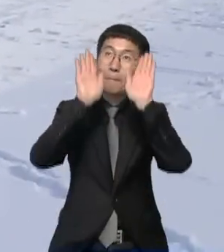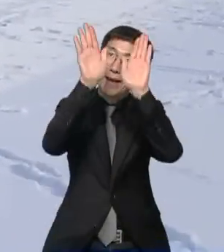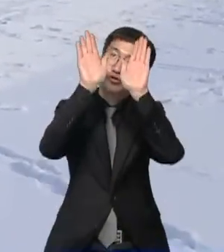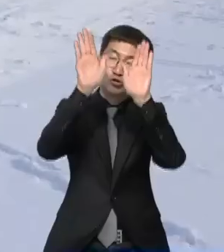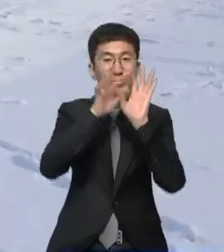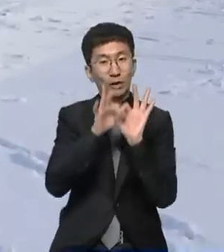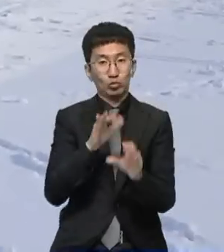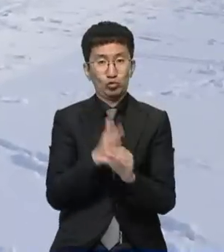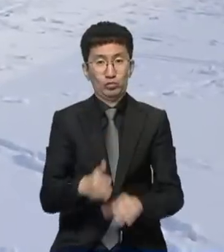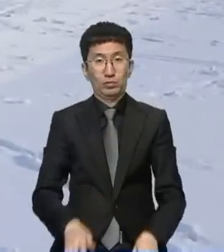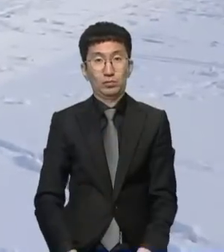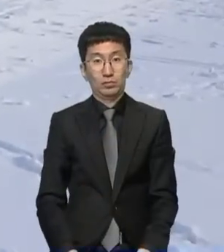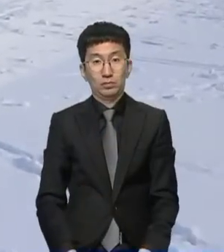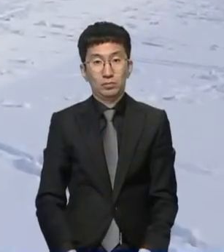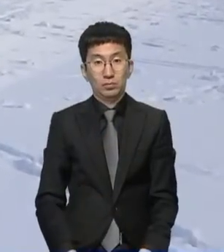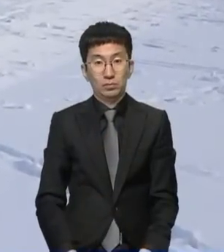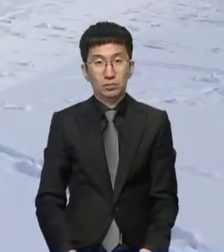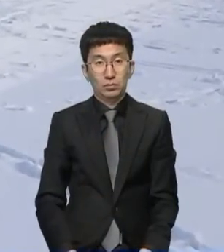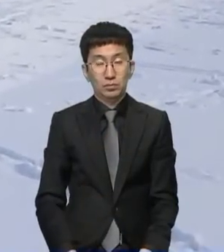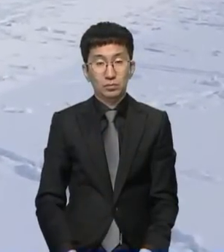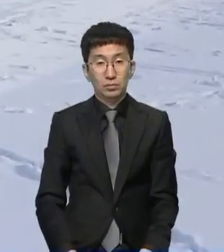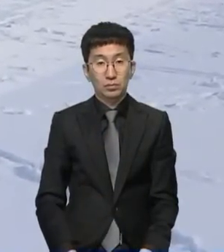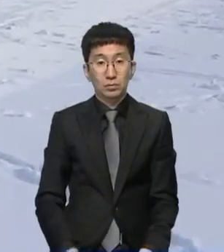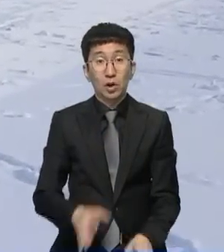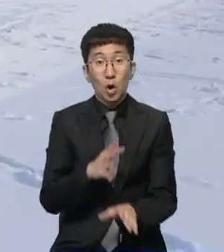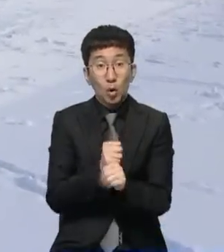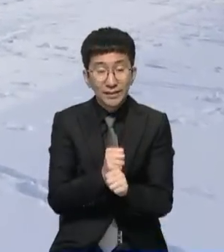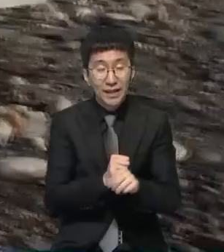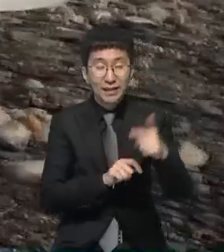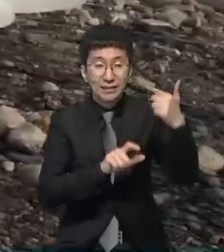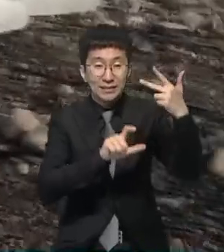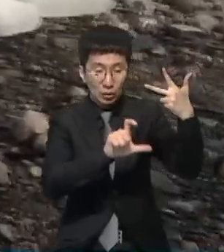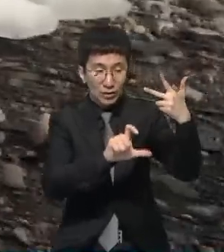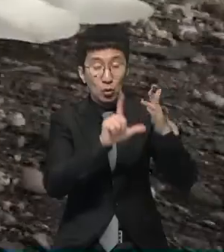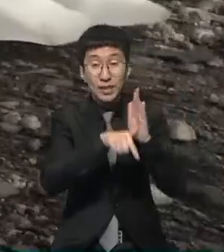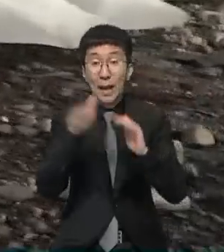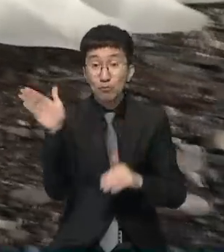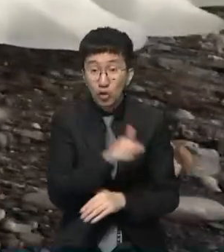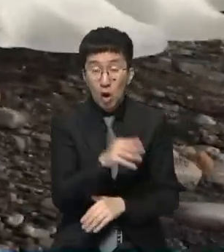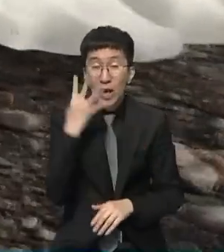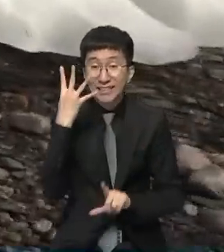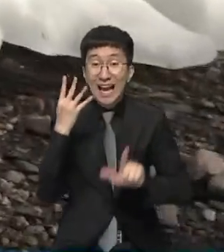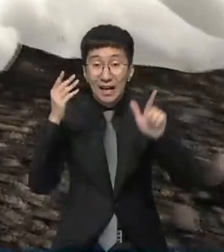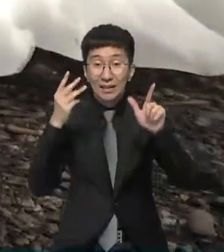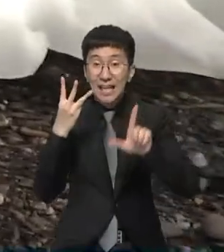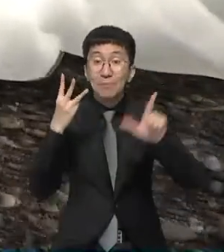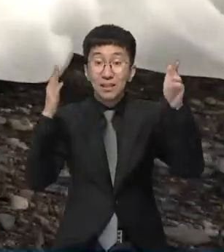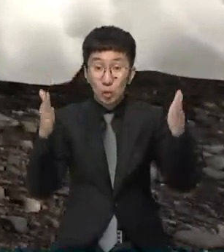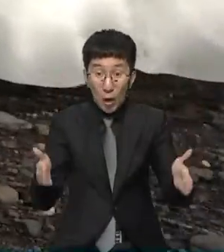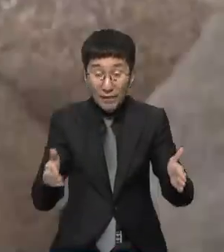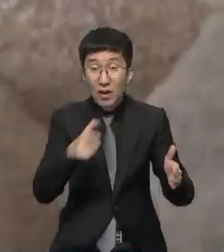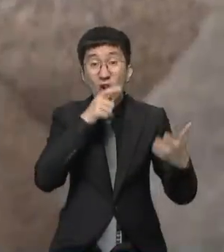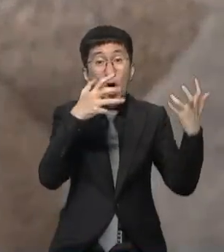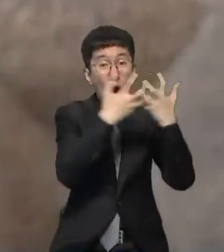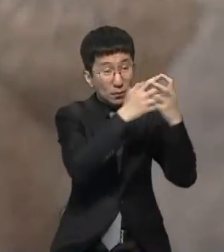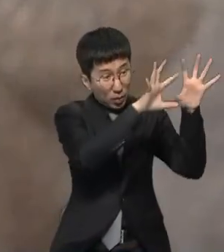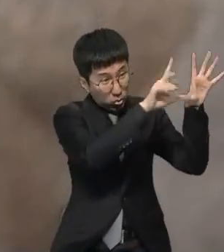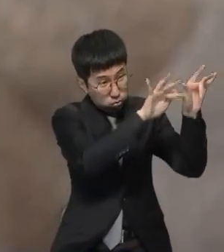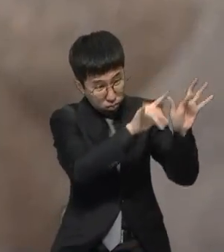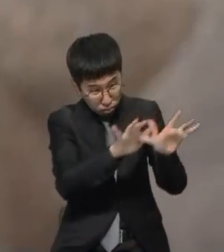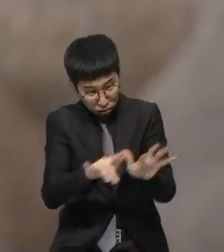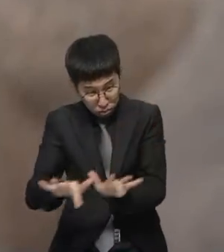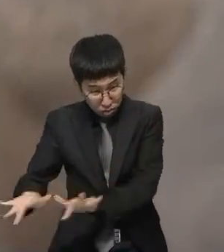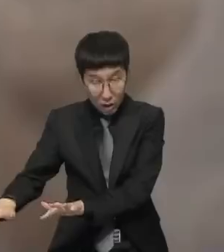낯설지 않습니다. 지난 15일부터 사흘간 그린란드 빙하가 녹아 바다로 흘러간 물은 무려 180억